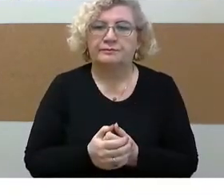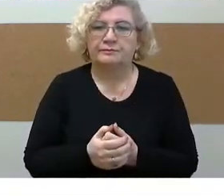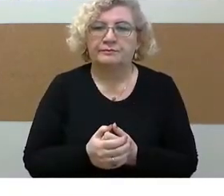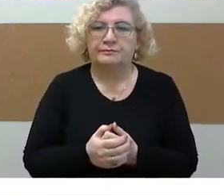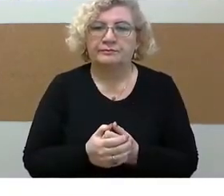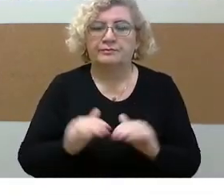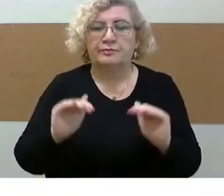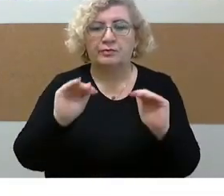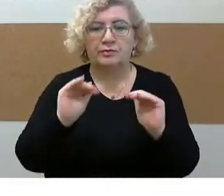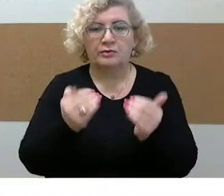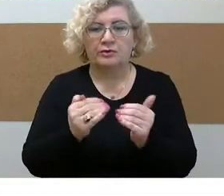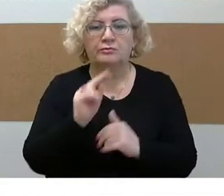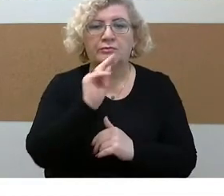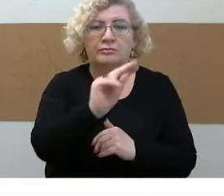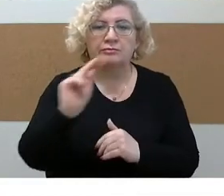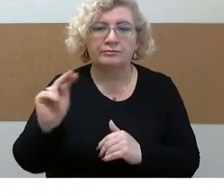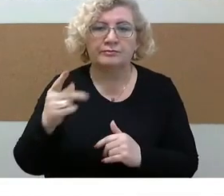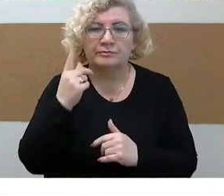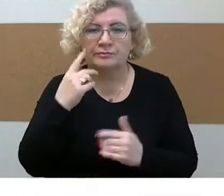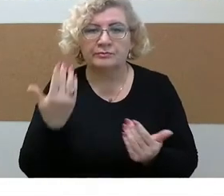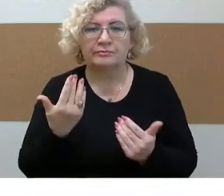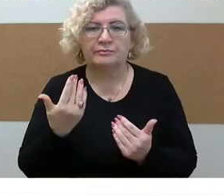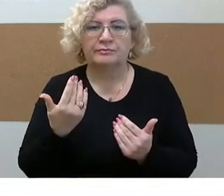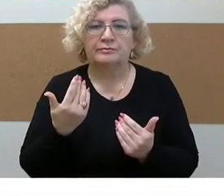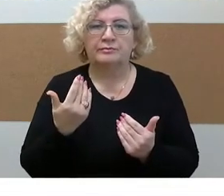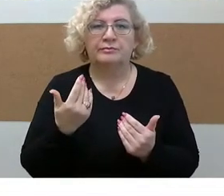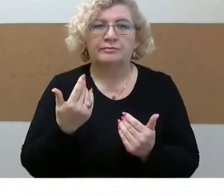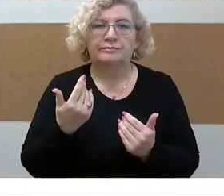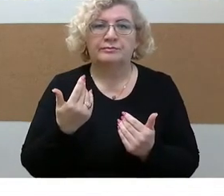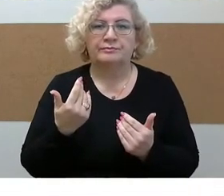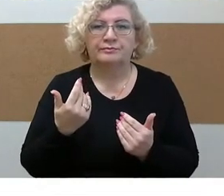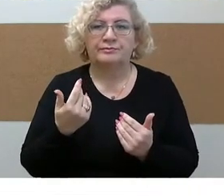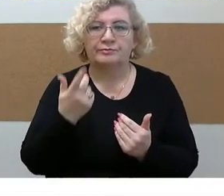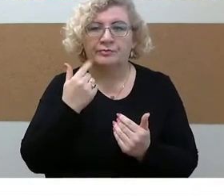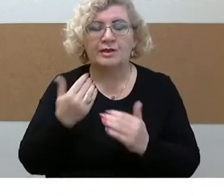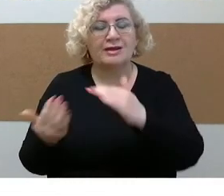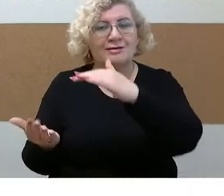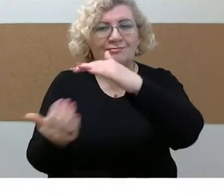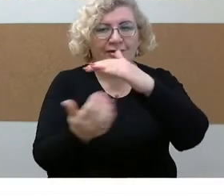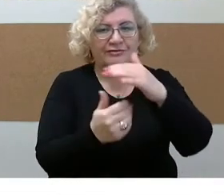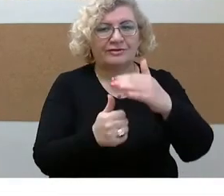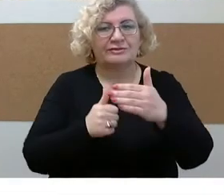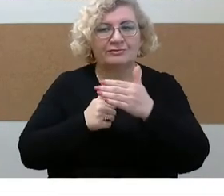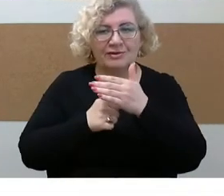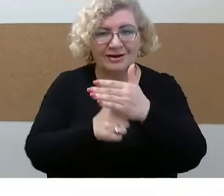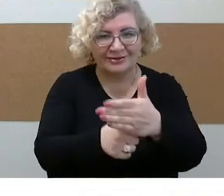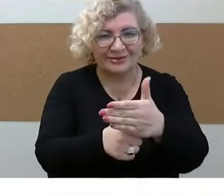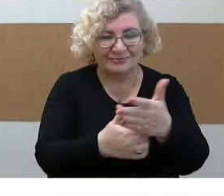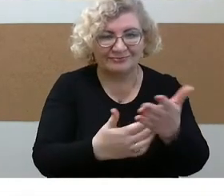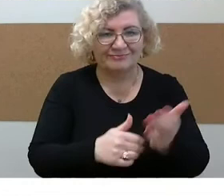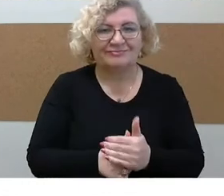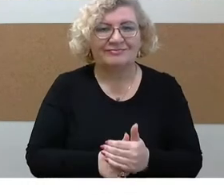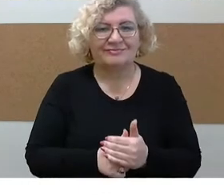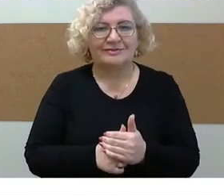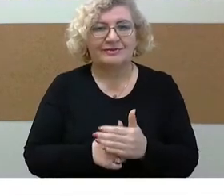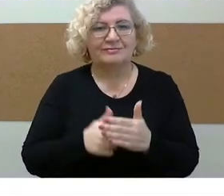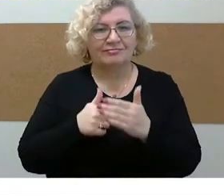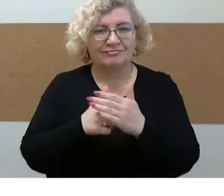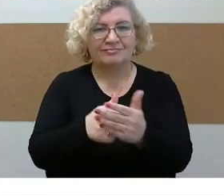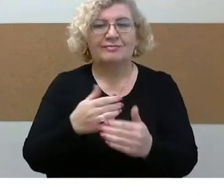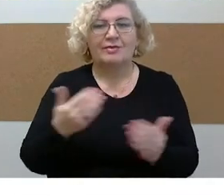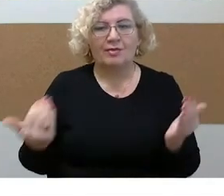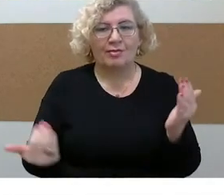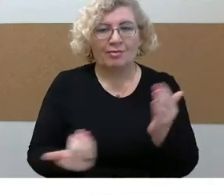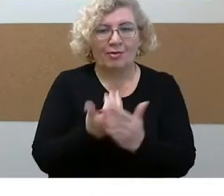Tai trumpai pasakysiu tiesiog galbūt kvietimą, trumpai pakviesiu imtis lyderystės naują